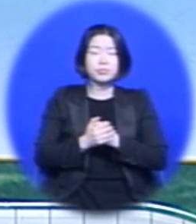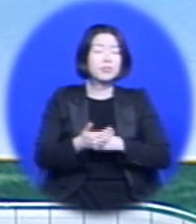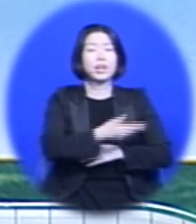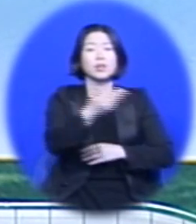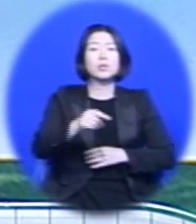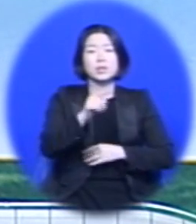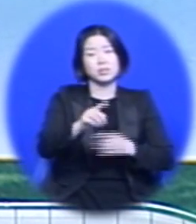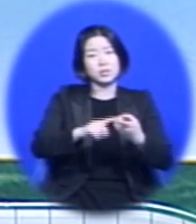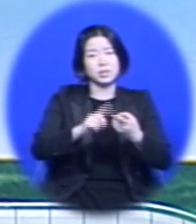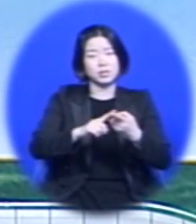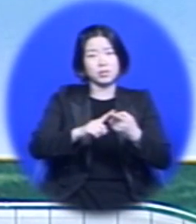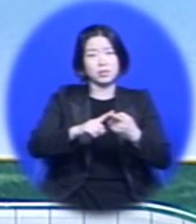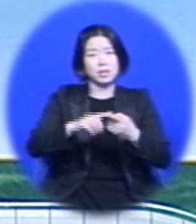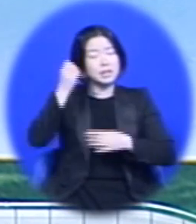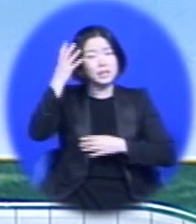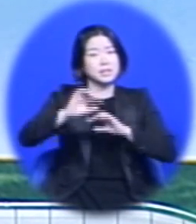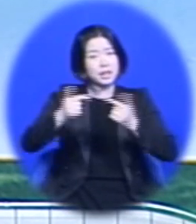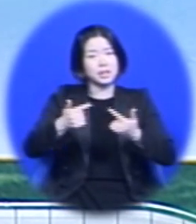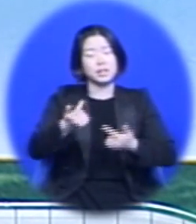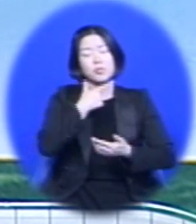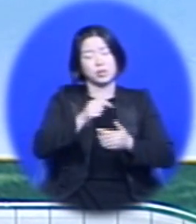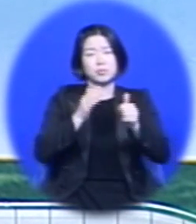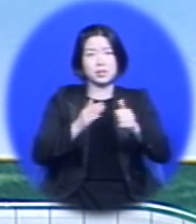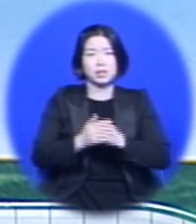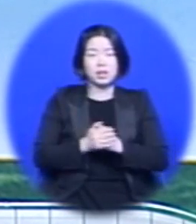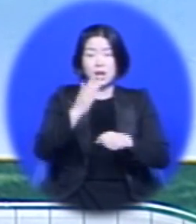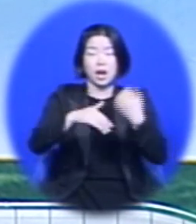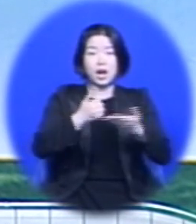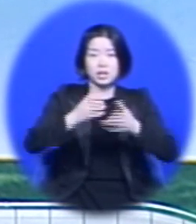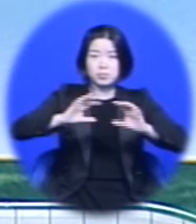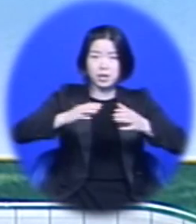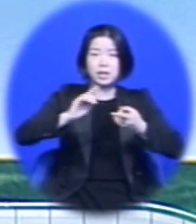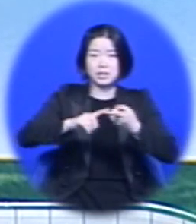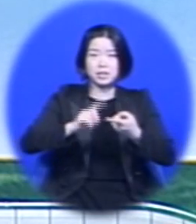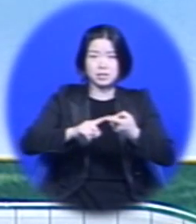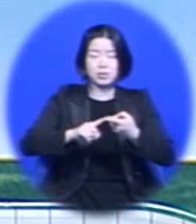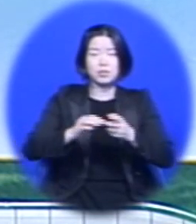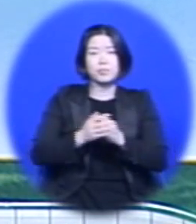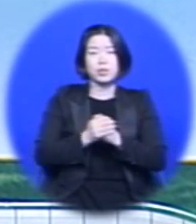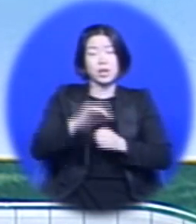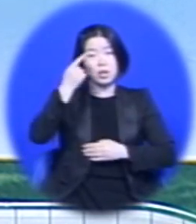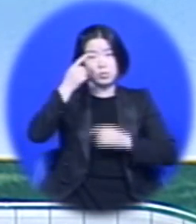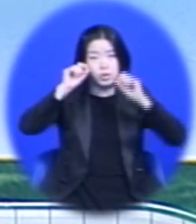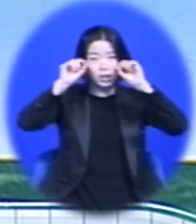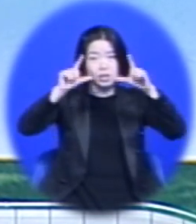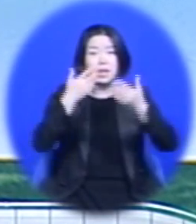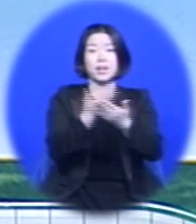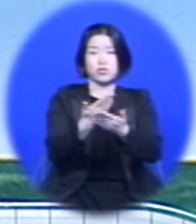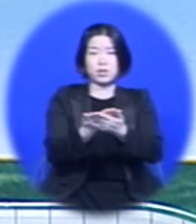여러분이 그 점을 놓치지 않게 되길 바랍니다. 하나님의 나라에 대해서 눈이 뜨이게